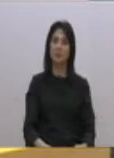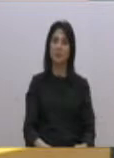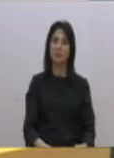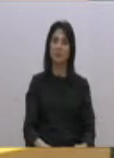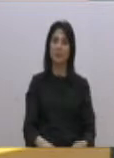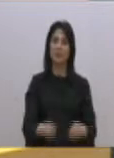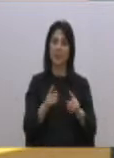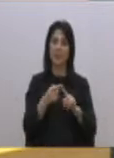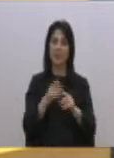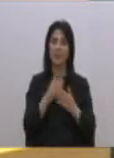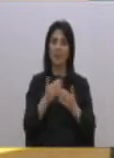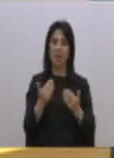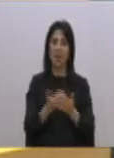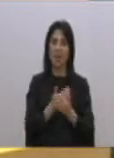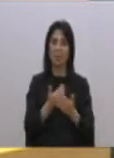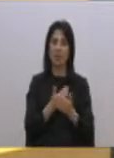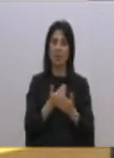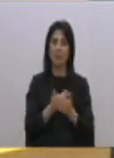აი ეგ არის ამბავი